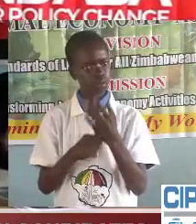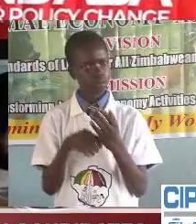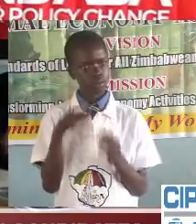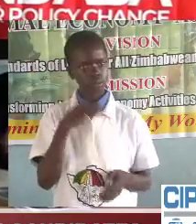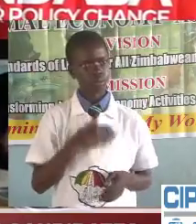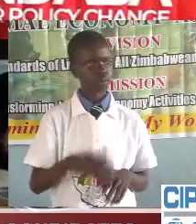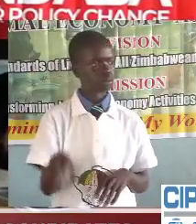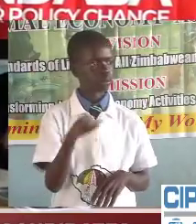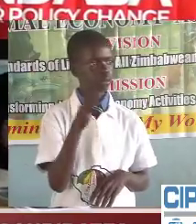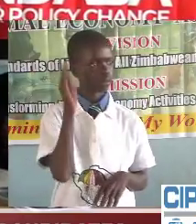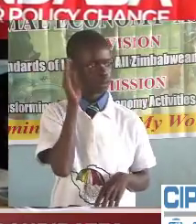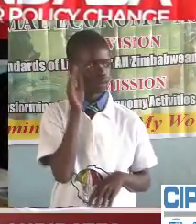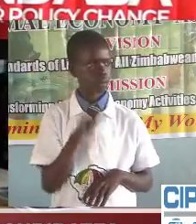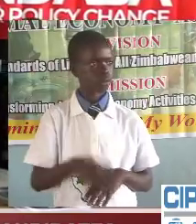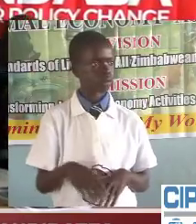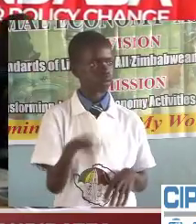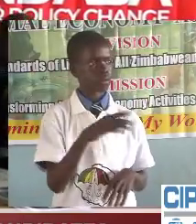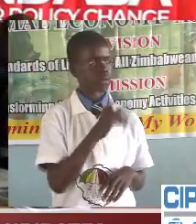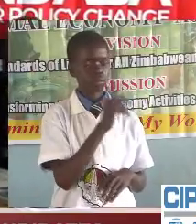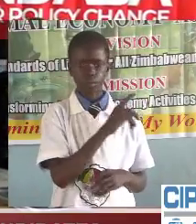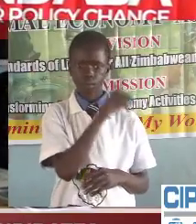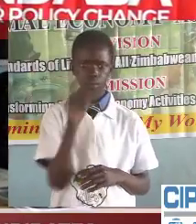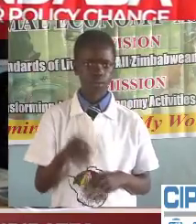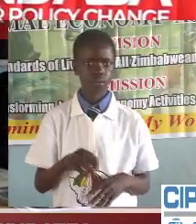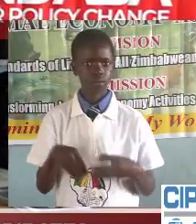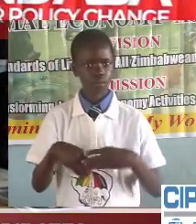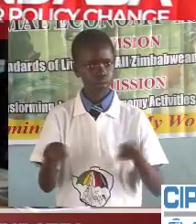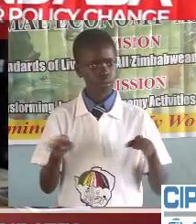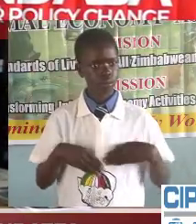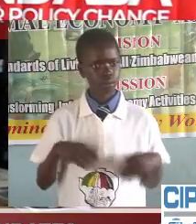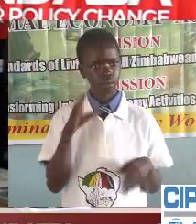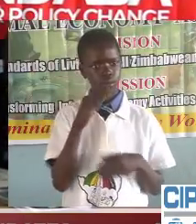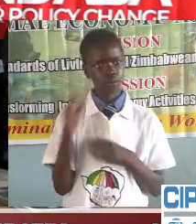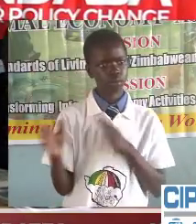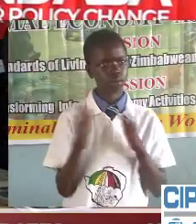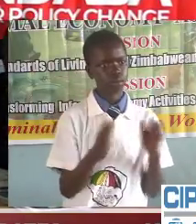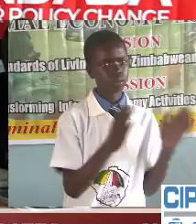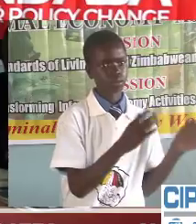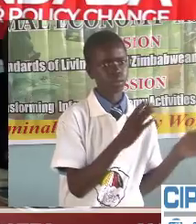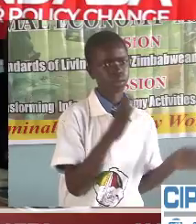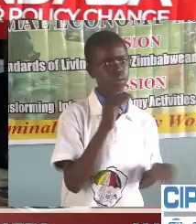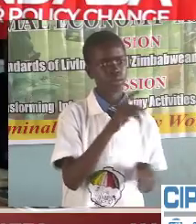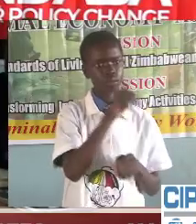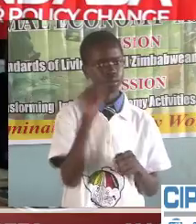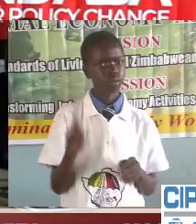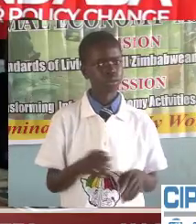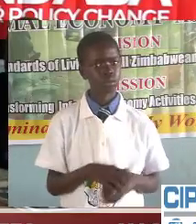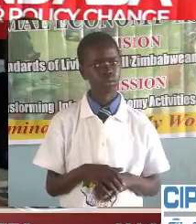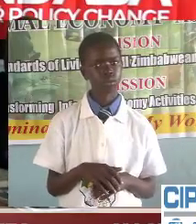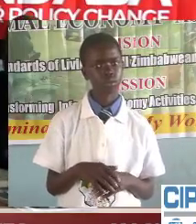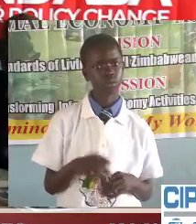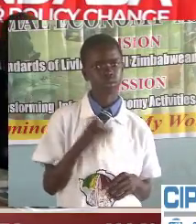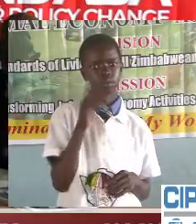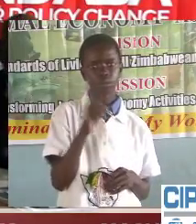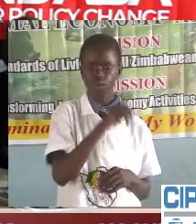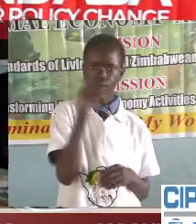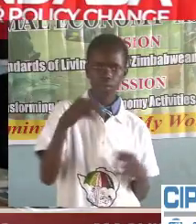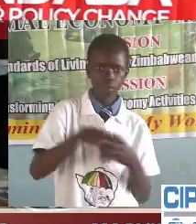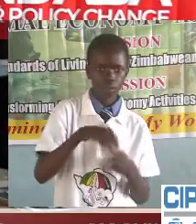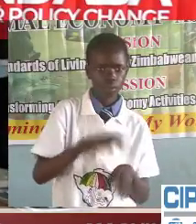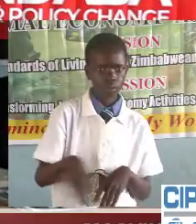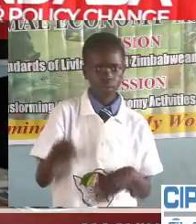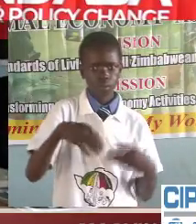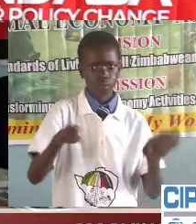tinodawo kunzwawo kuti mapolicies enyu sepati yenyu yamuri kubva kuti mune mapolicies akadii kuti